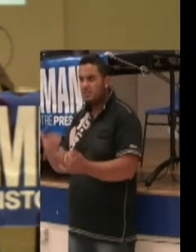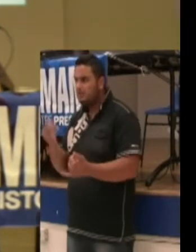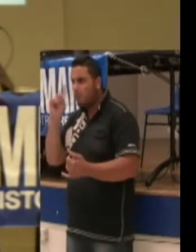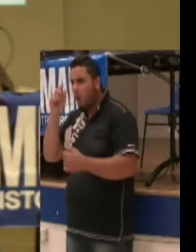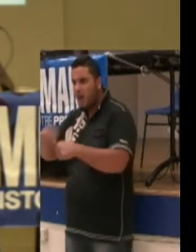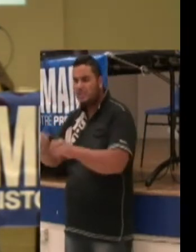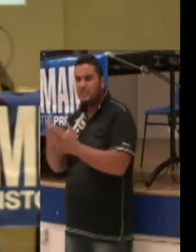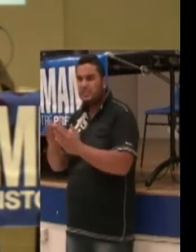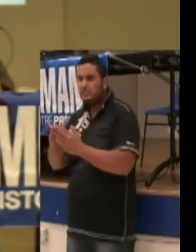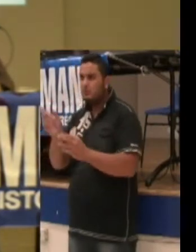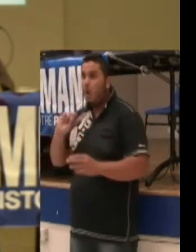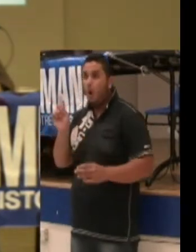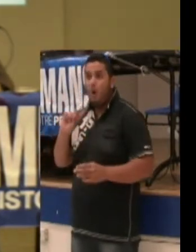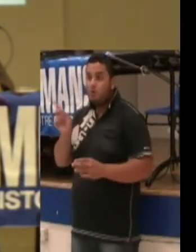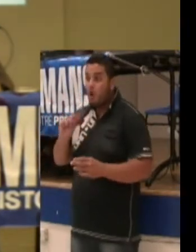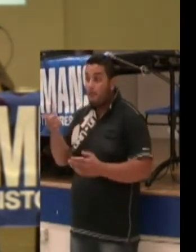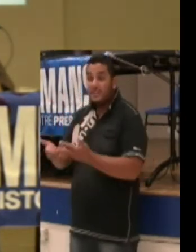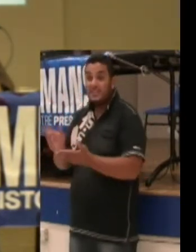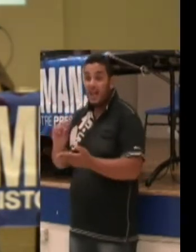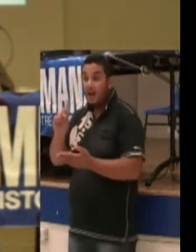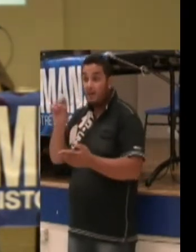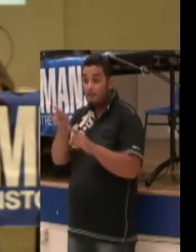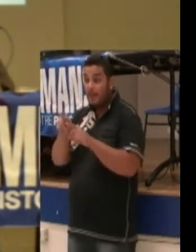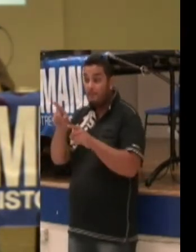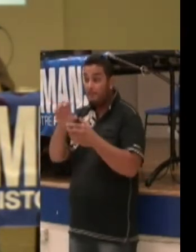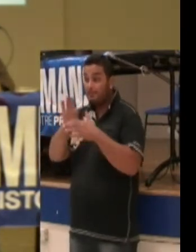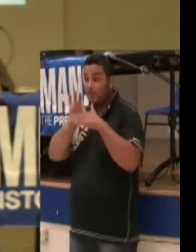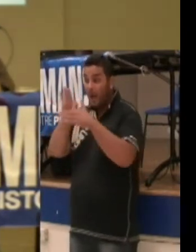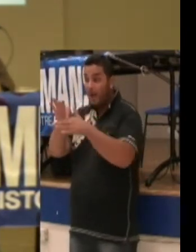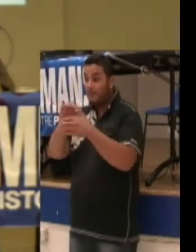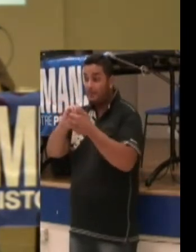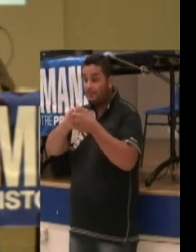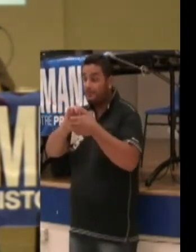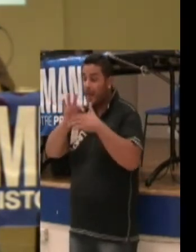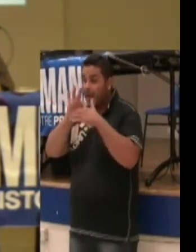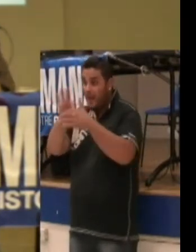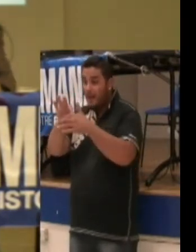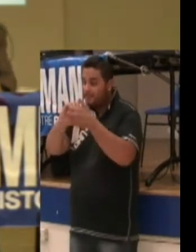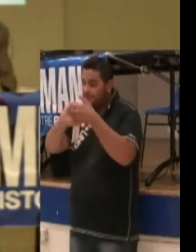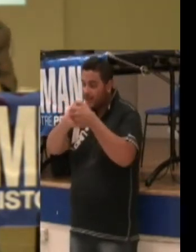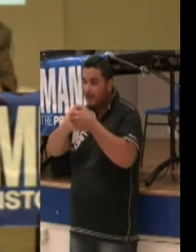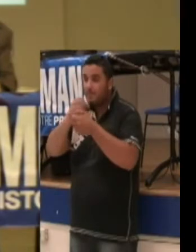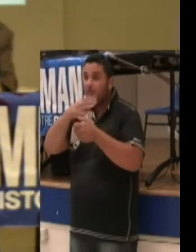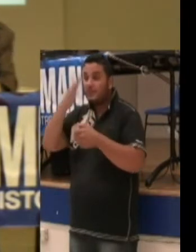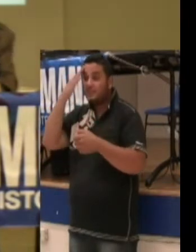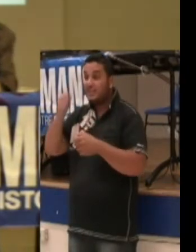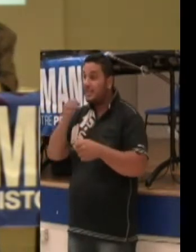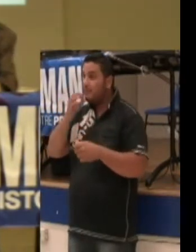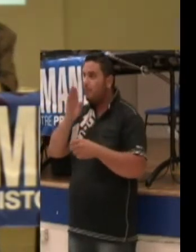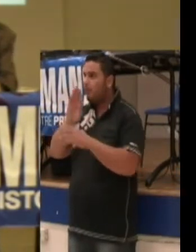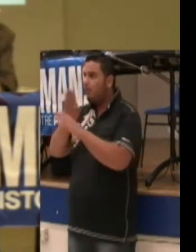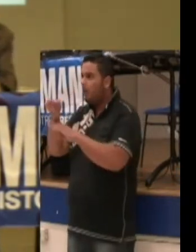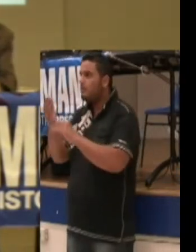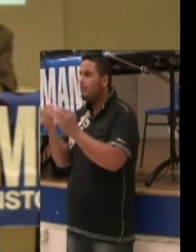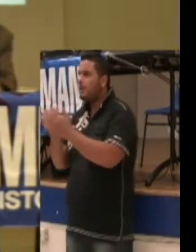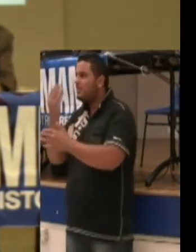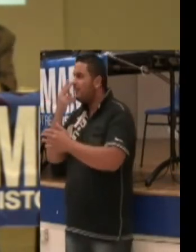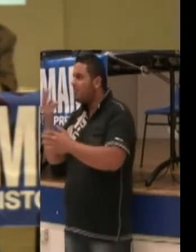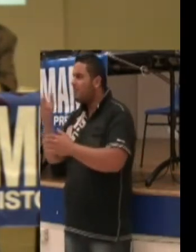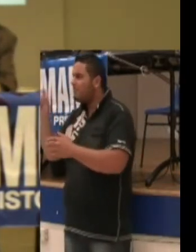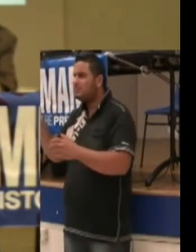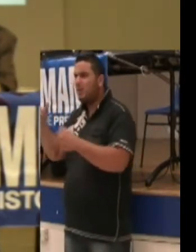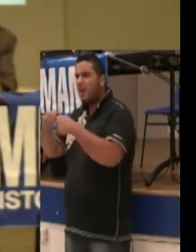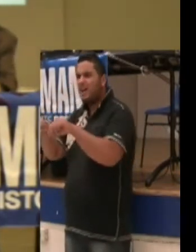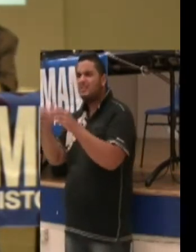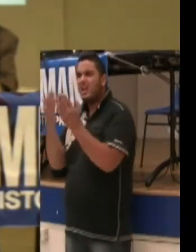est dans ta tête. Ça veut dire que quand tu vas dans un endroit, que tu vas pour un travail, tu sais que la prière va t'attraper, la prière de 5h ou de 6h, elle va t'attraper